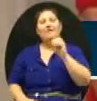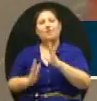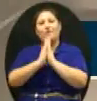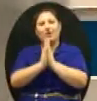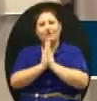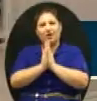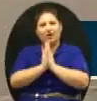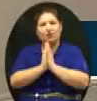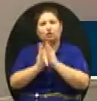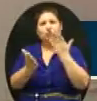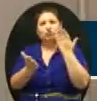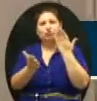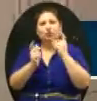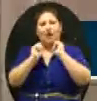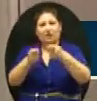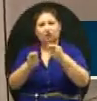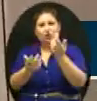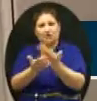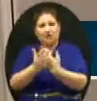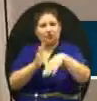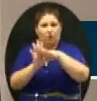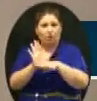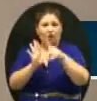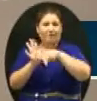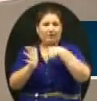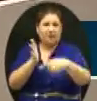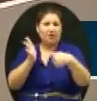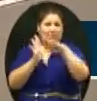להגיש הצעת חוק שמבטלת את החוק הקיים. זה דבר שקורה הרבה פעמים.